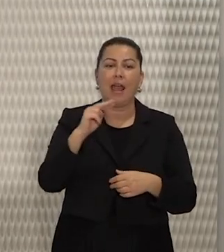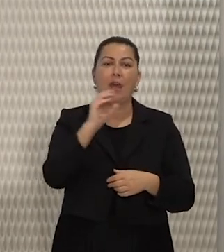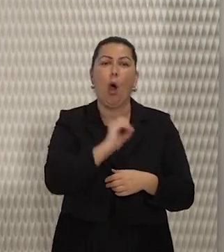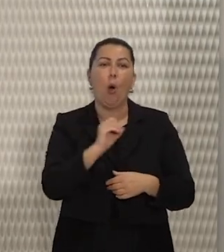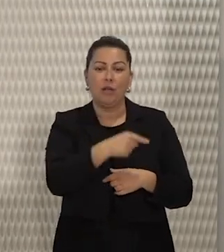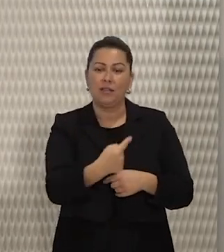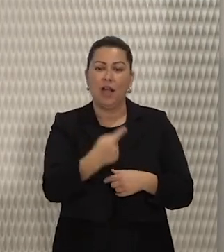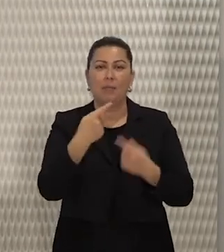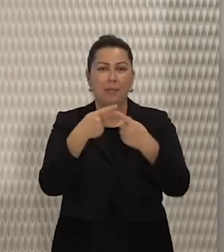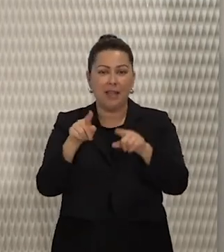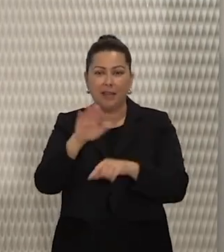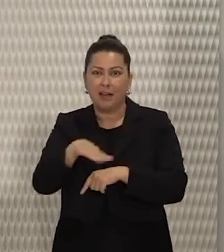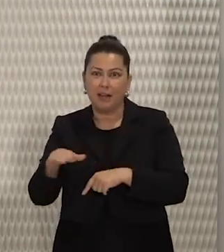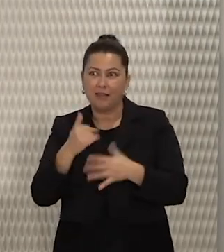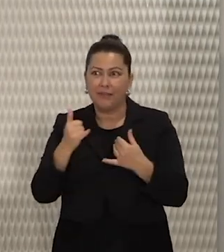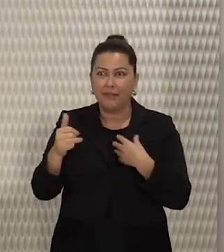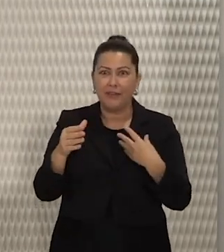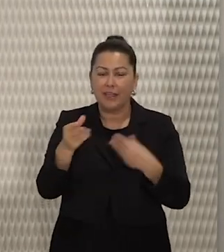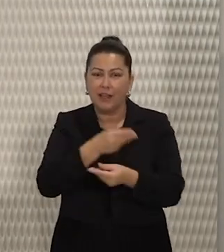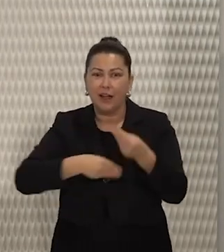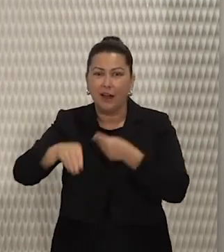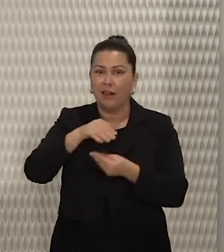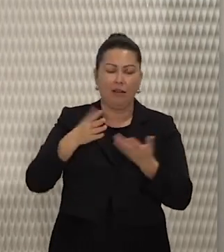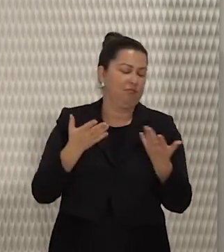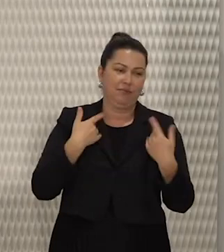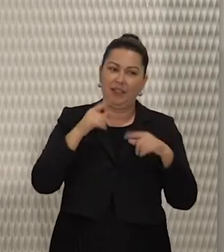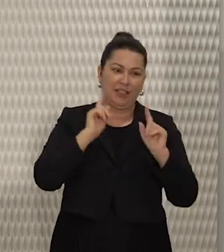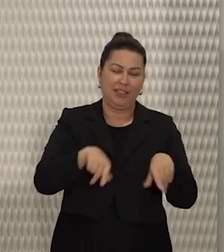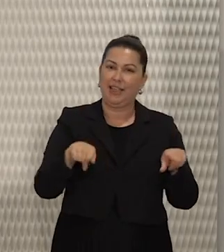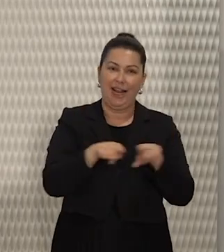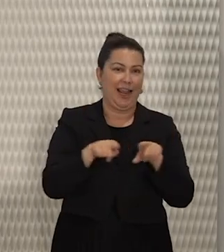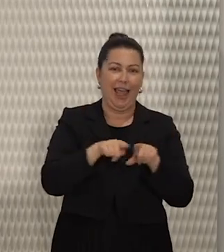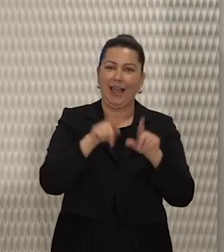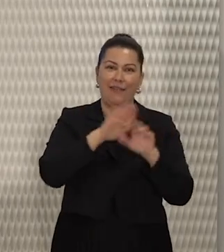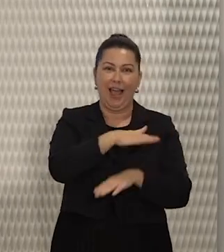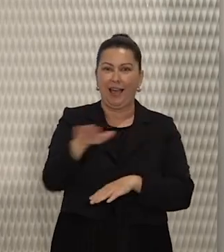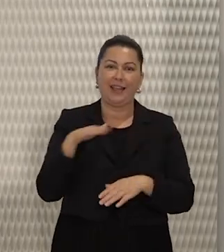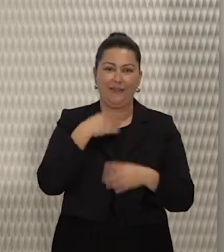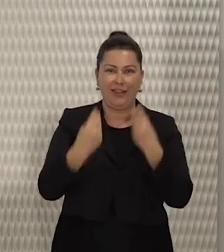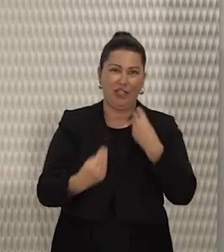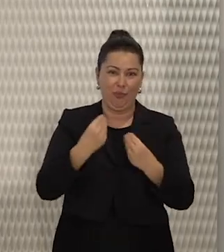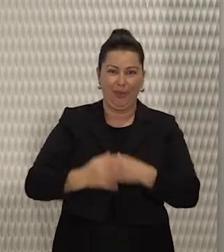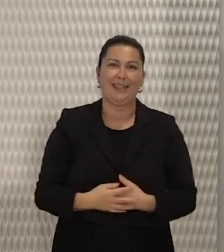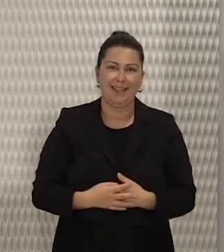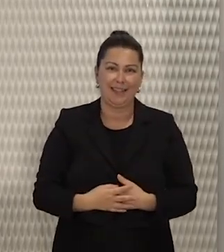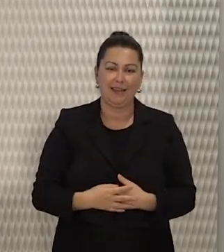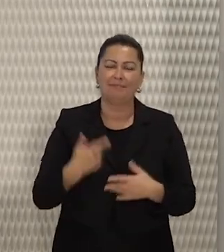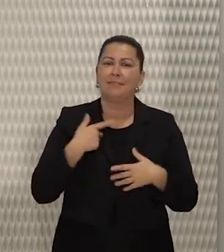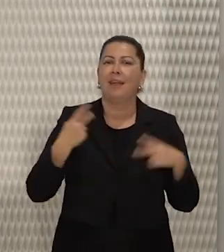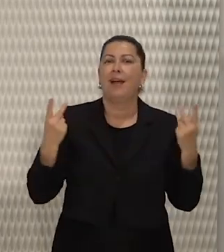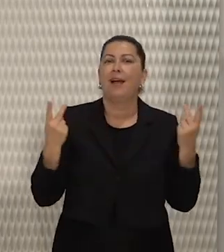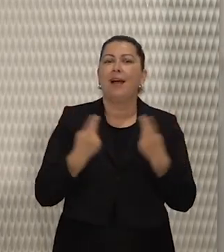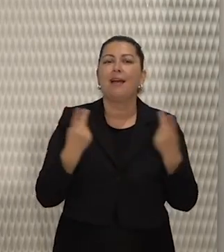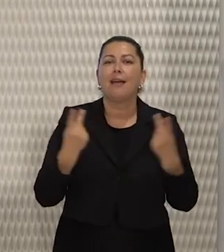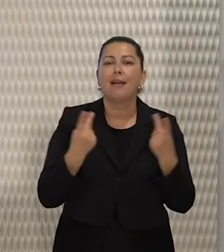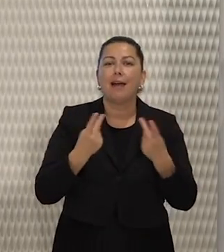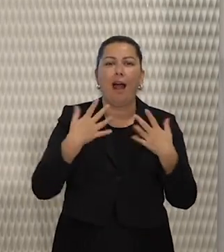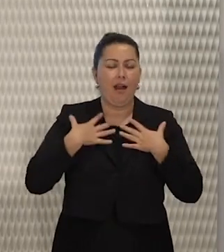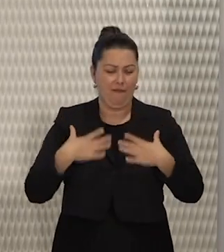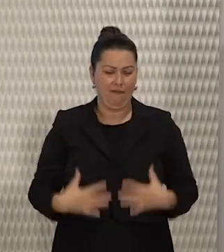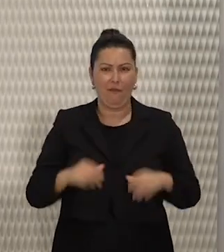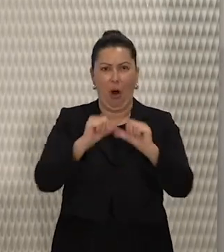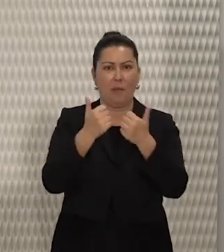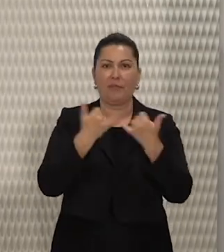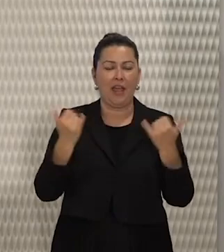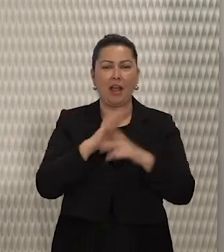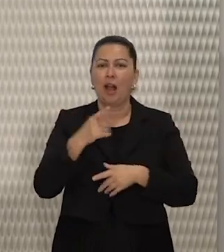kids? He's not different when he plays. No matter how your body is